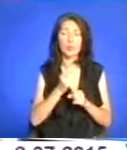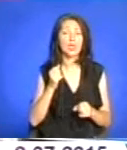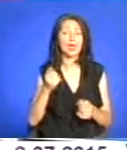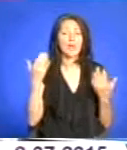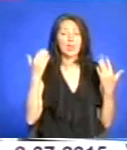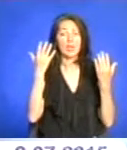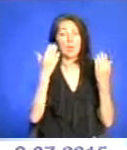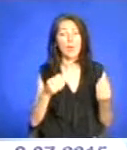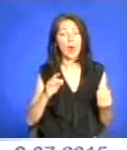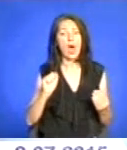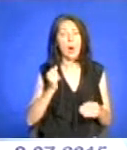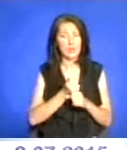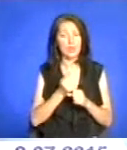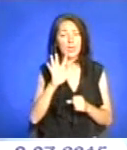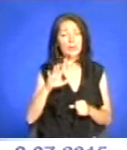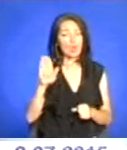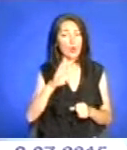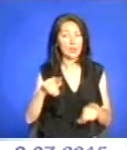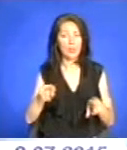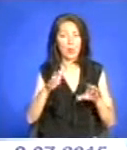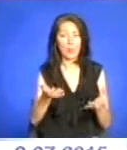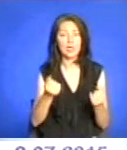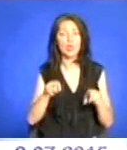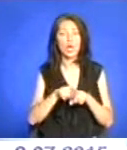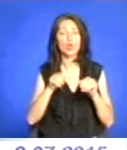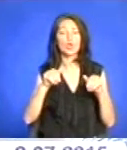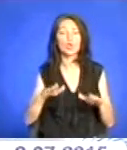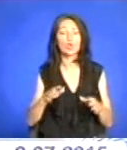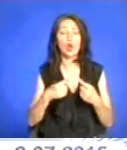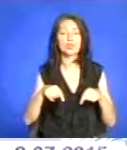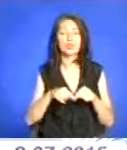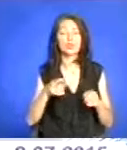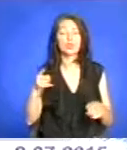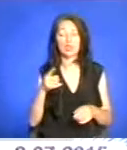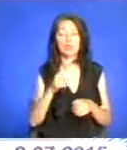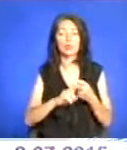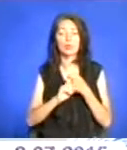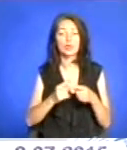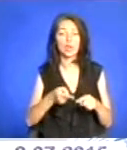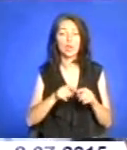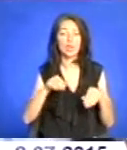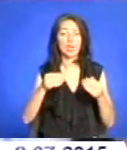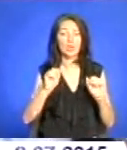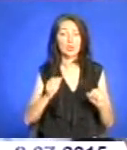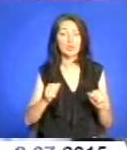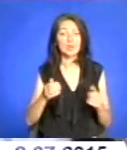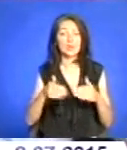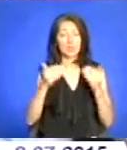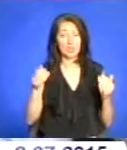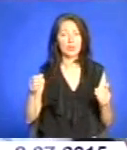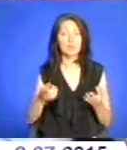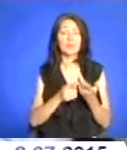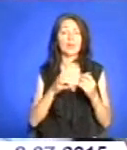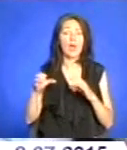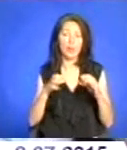5 вересня. Прийнято також рішення про організацію транспортного сполучення, яке дає можливість збільшити кількість автобусів, які будуть курсувати з сонячного масиву